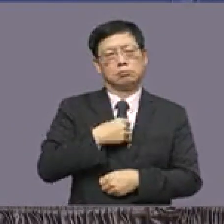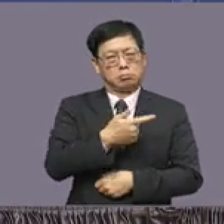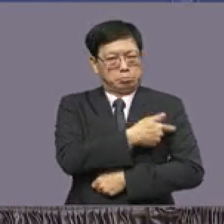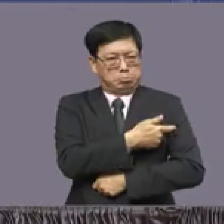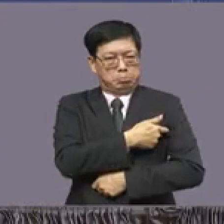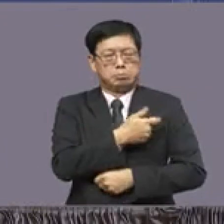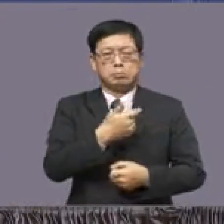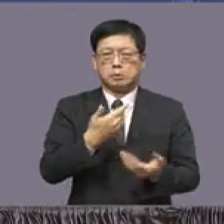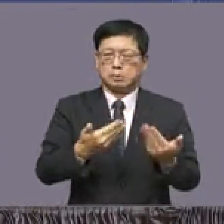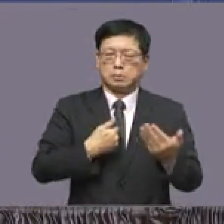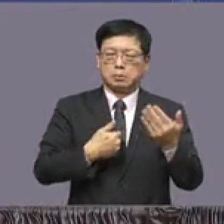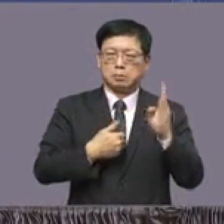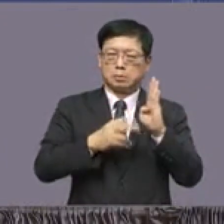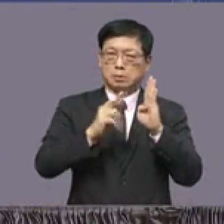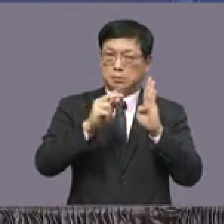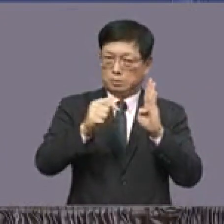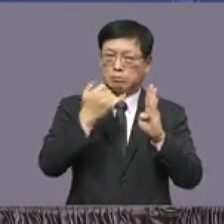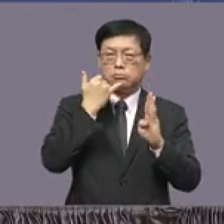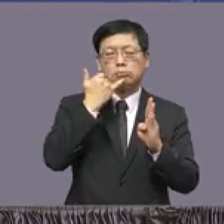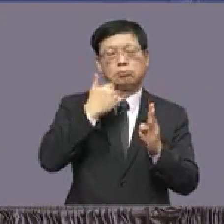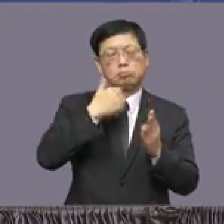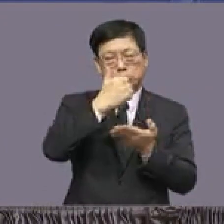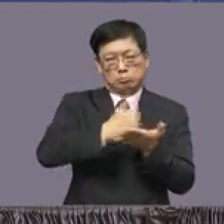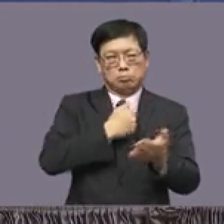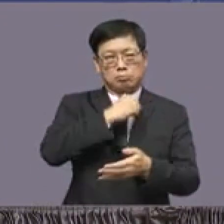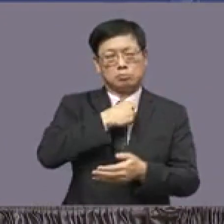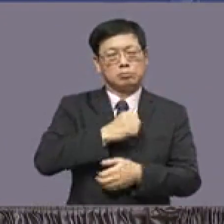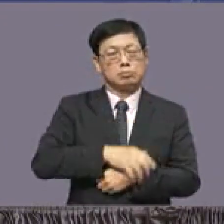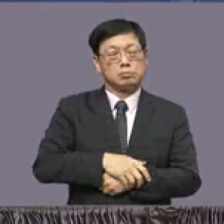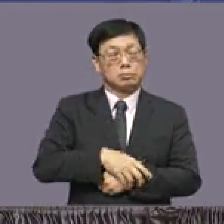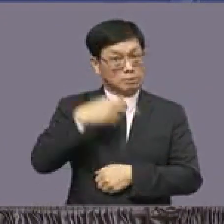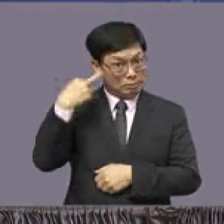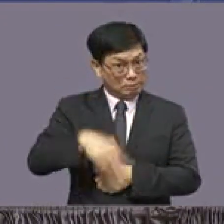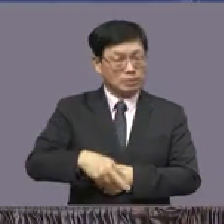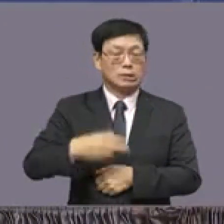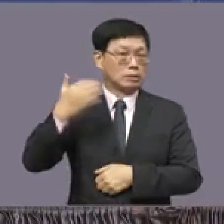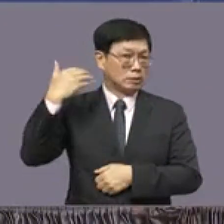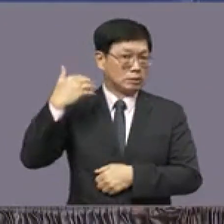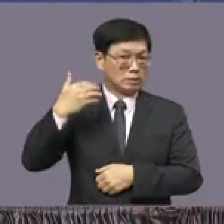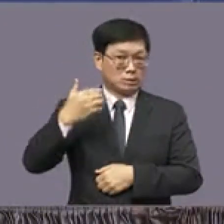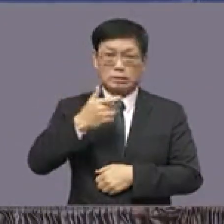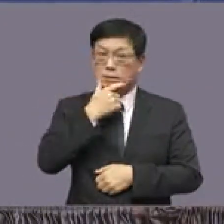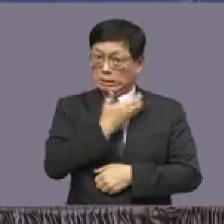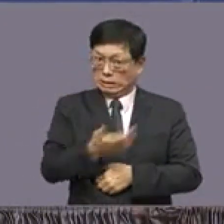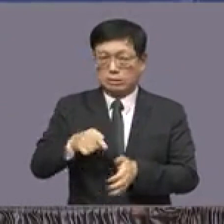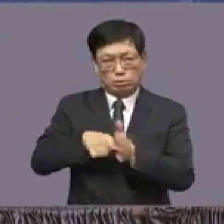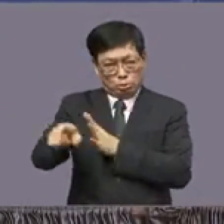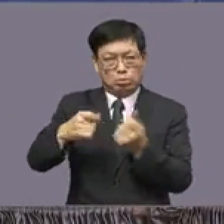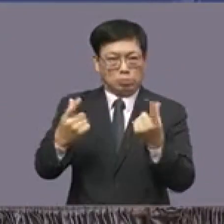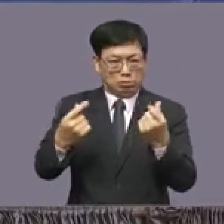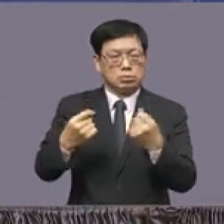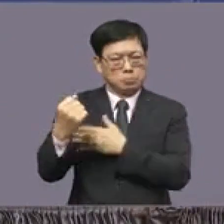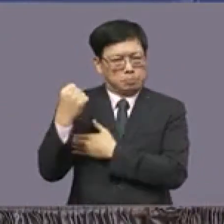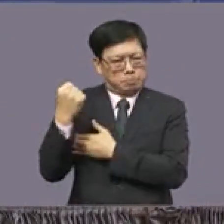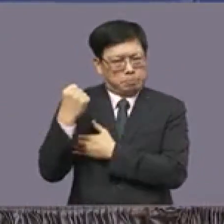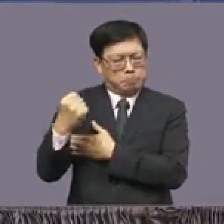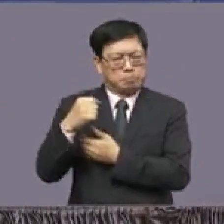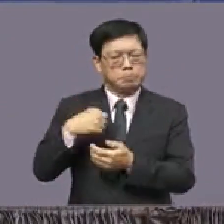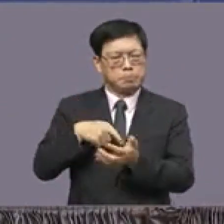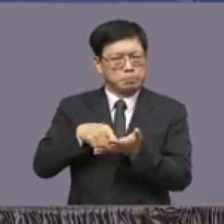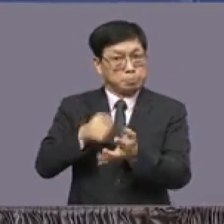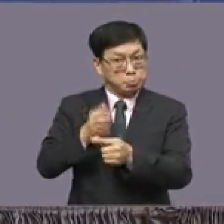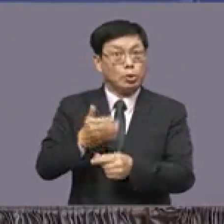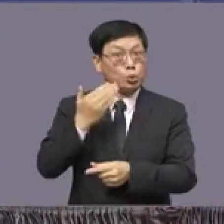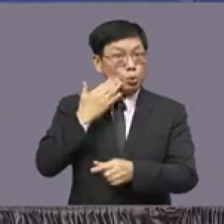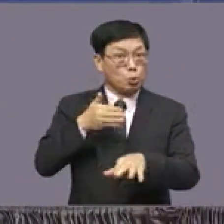这样的 BNT 疫苗供国人使用，再加上哦慈济的这个专案，我们现在也积极在进行中。如果这